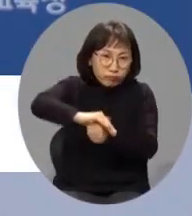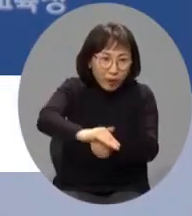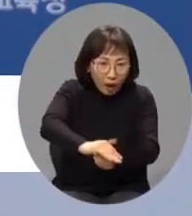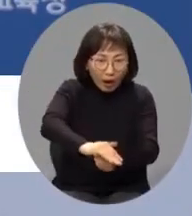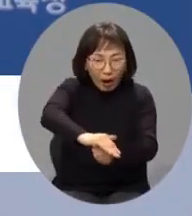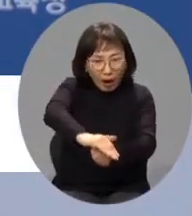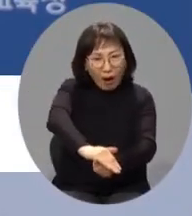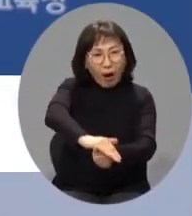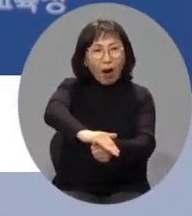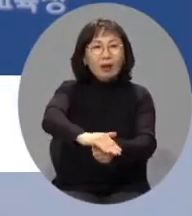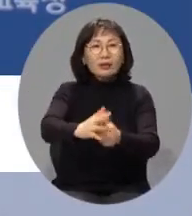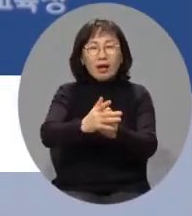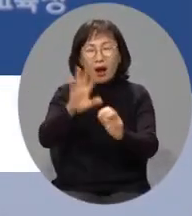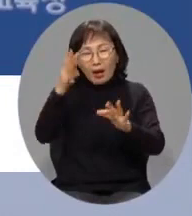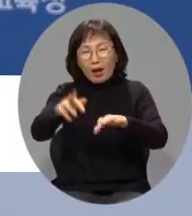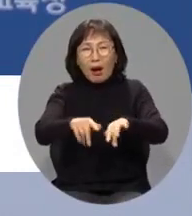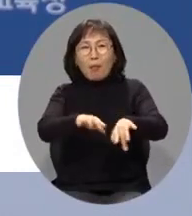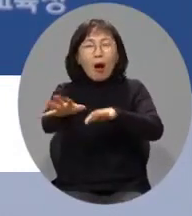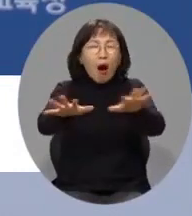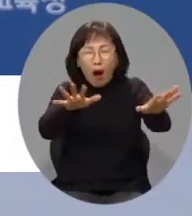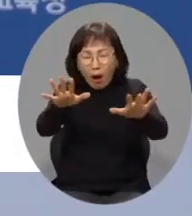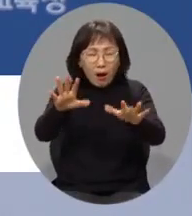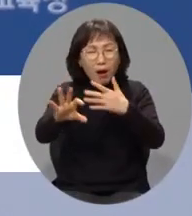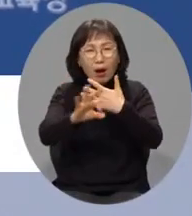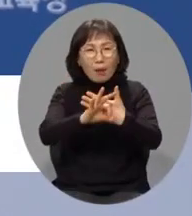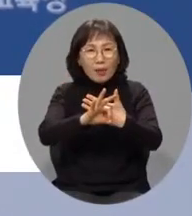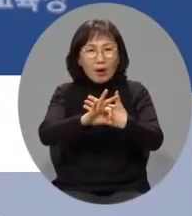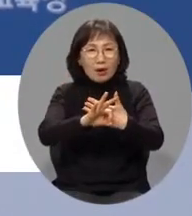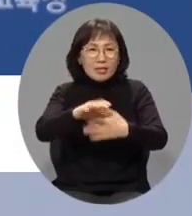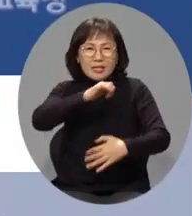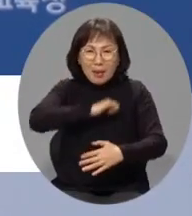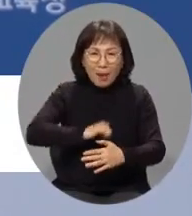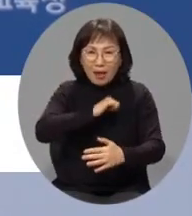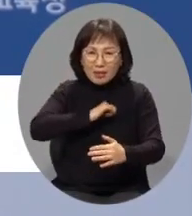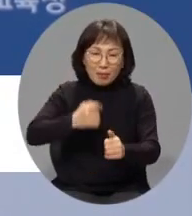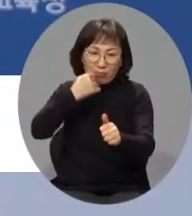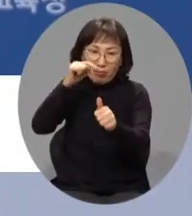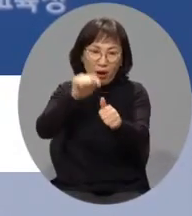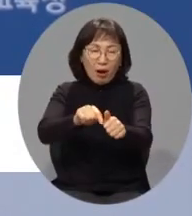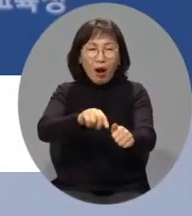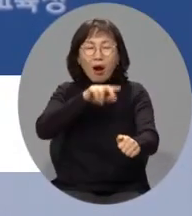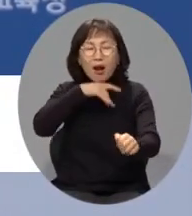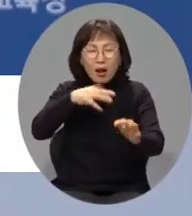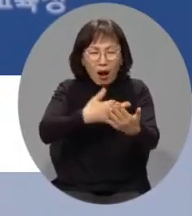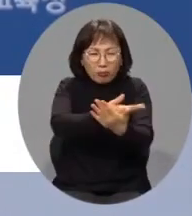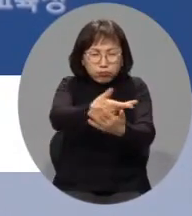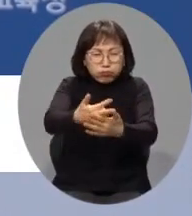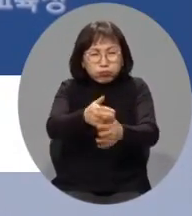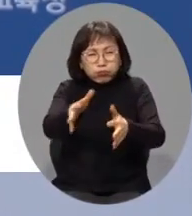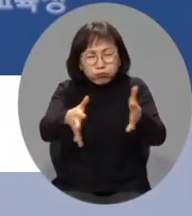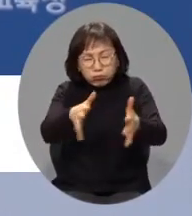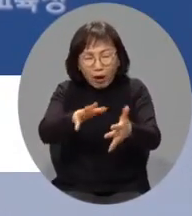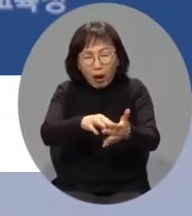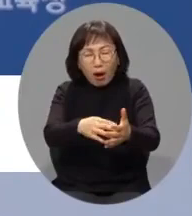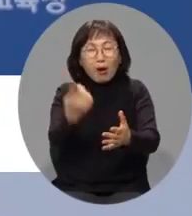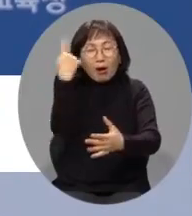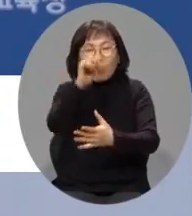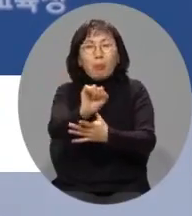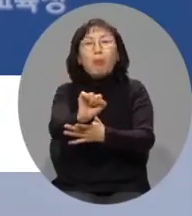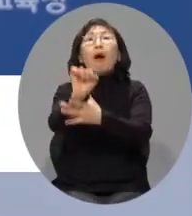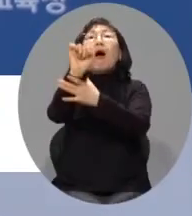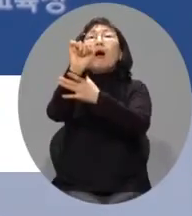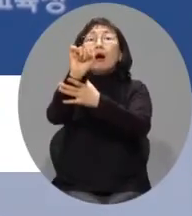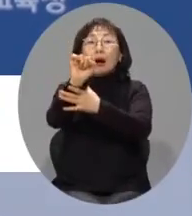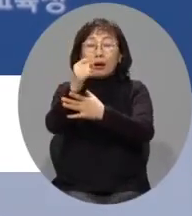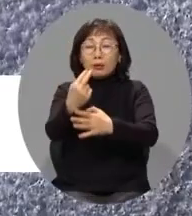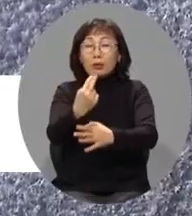섬이 눌러서 아이가 발버둥 치면 테마 그러면 아이가 발버둥 치다가 빠져나오면 8 실수만 곳이기